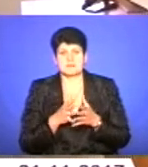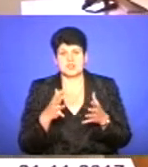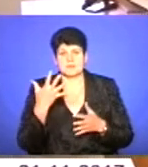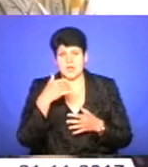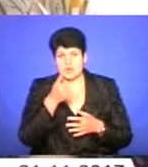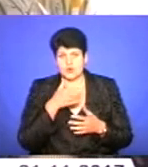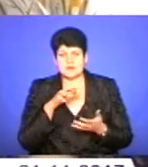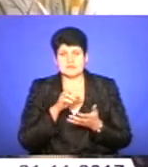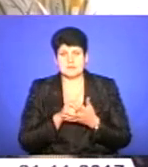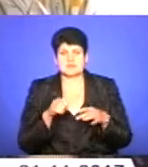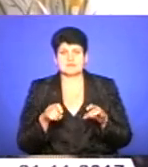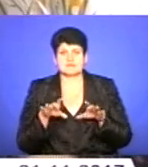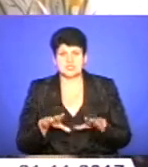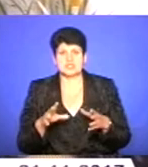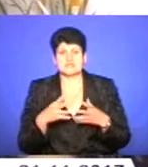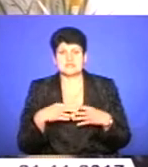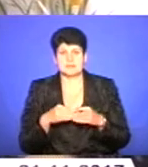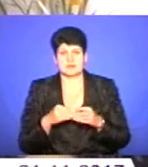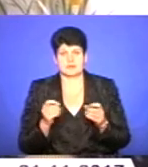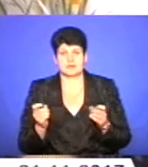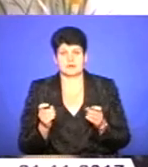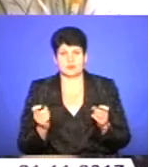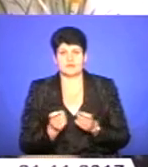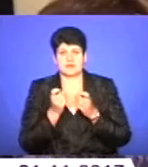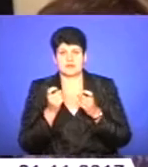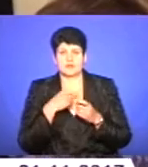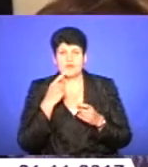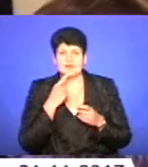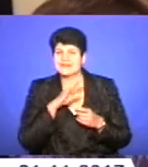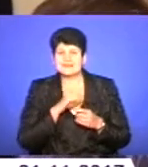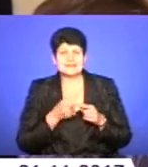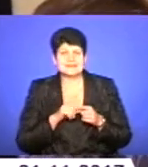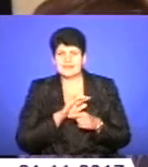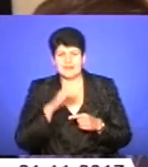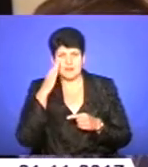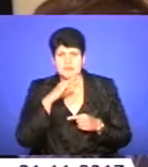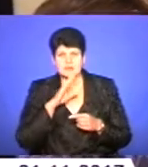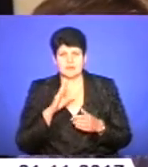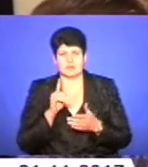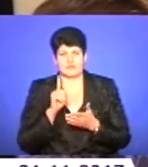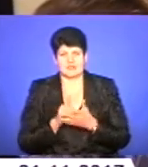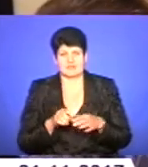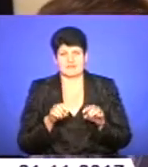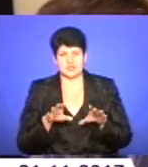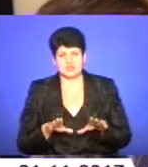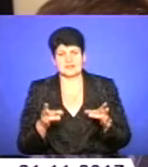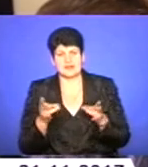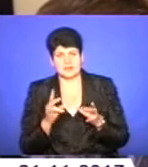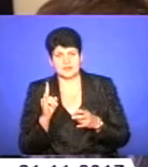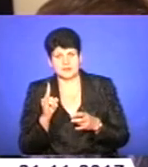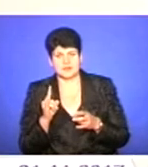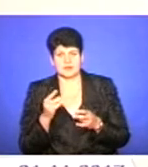5 років займається вирішенням сімейних конфліктів, переконана, це не батьки повинні вирішувати, потрібні дитині аліменти чи ні.